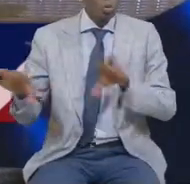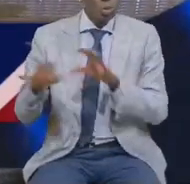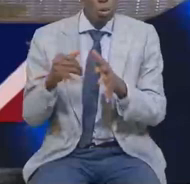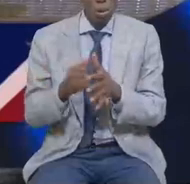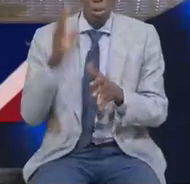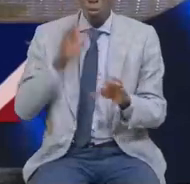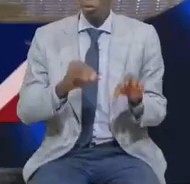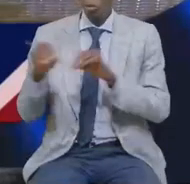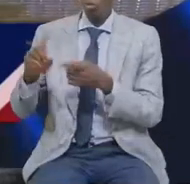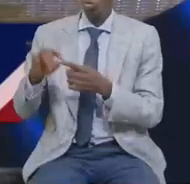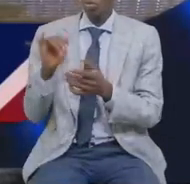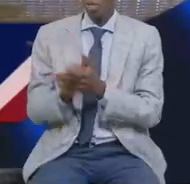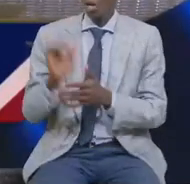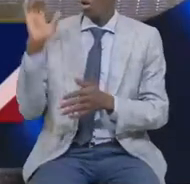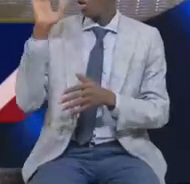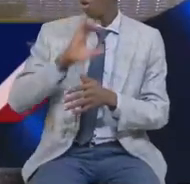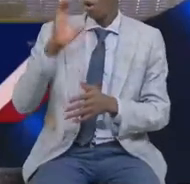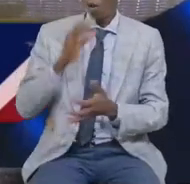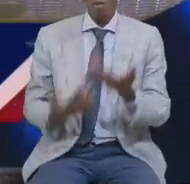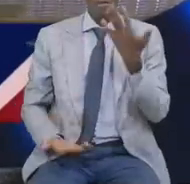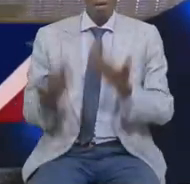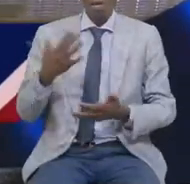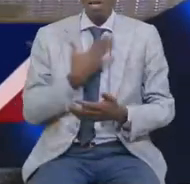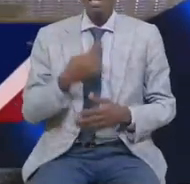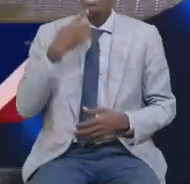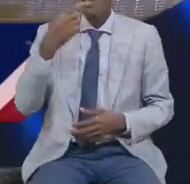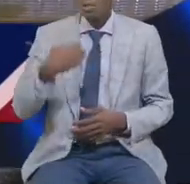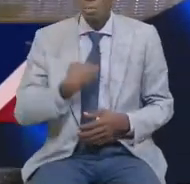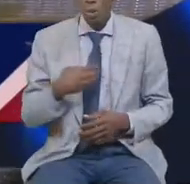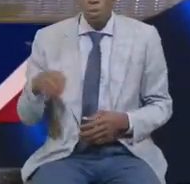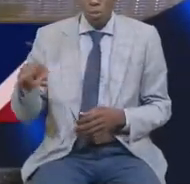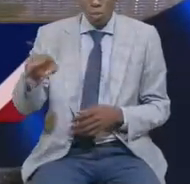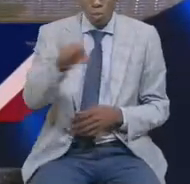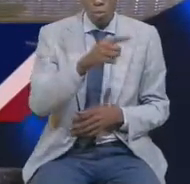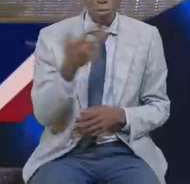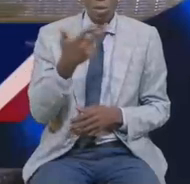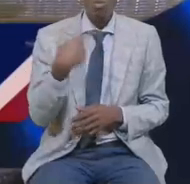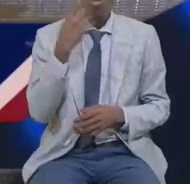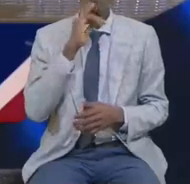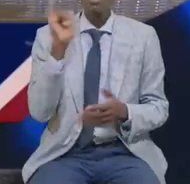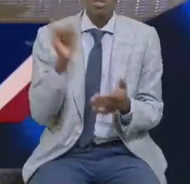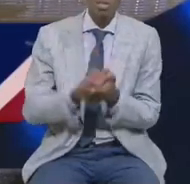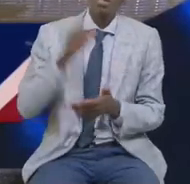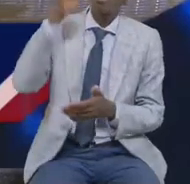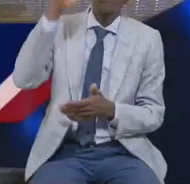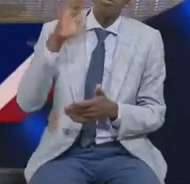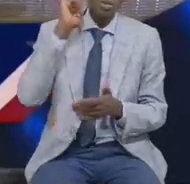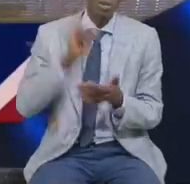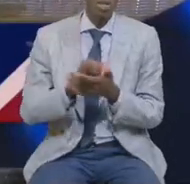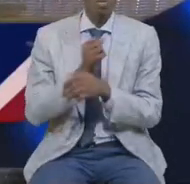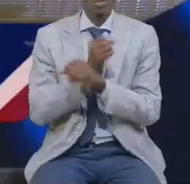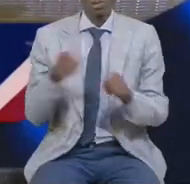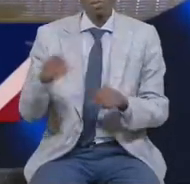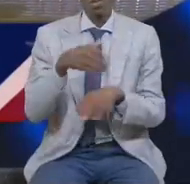Meshach, Abednego, qui est ce Dieu-là? Qui peut vous délivrer de mes mains? Et ils